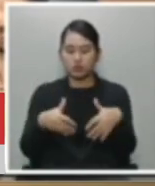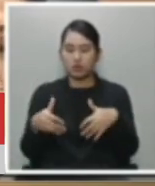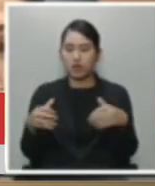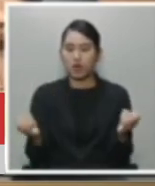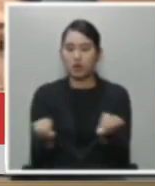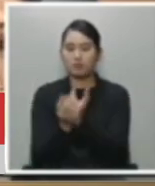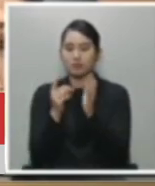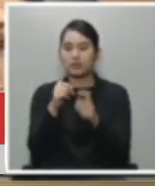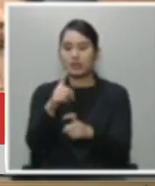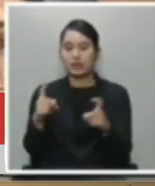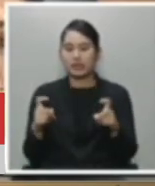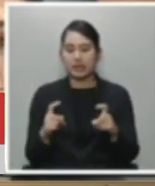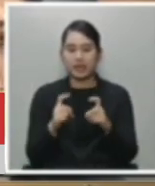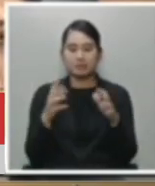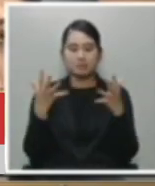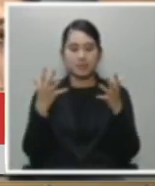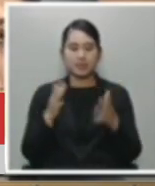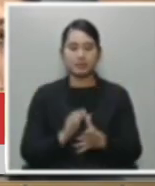าก